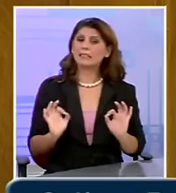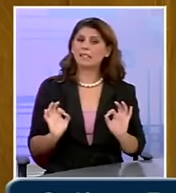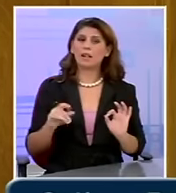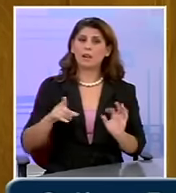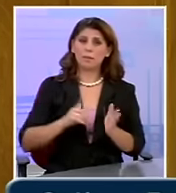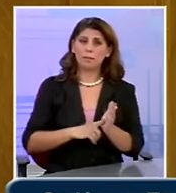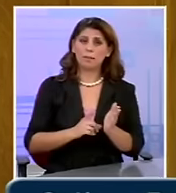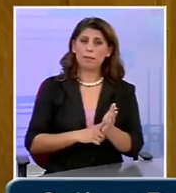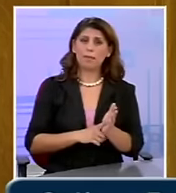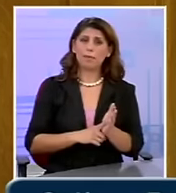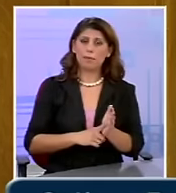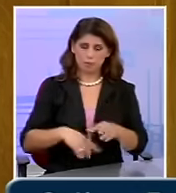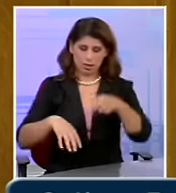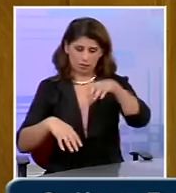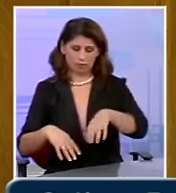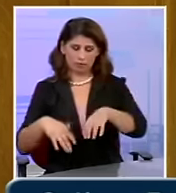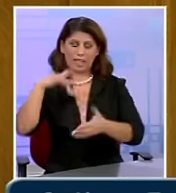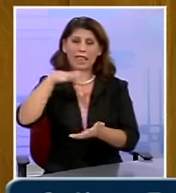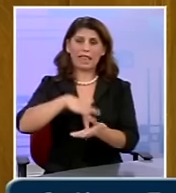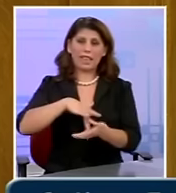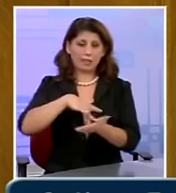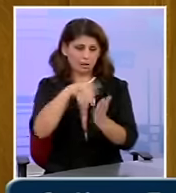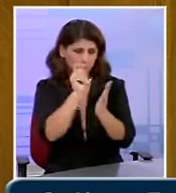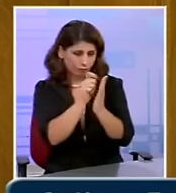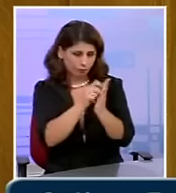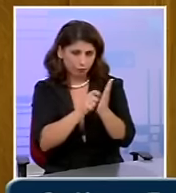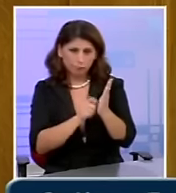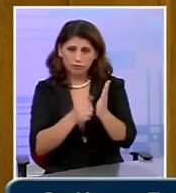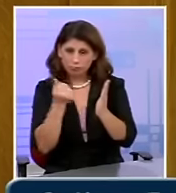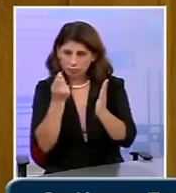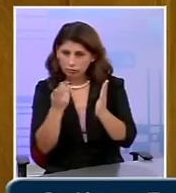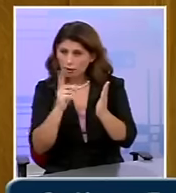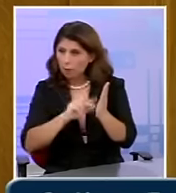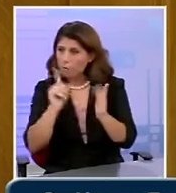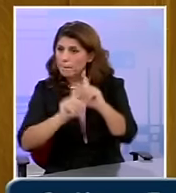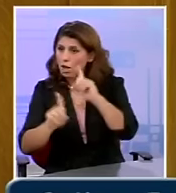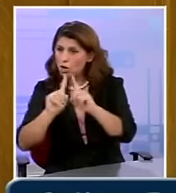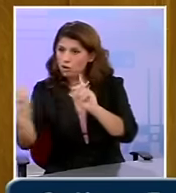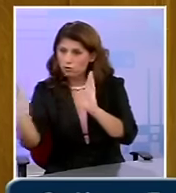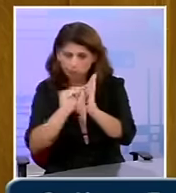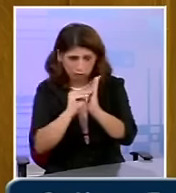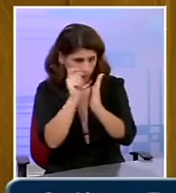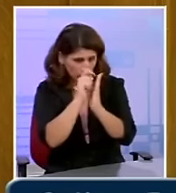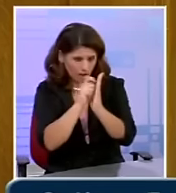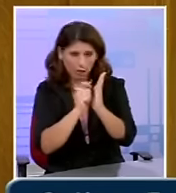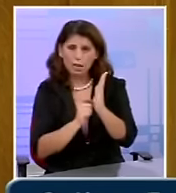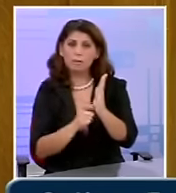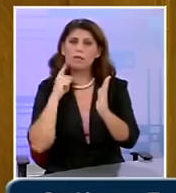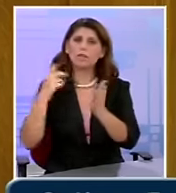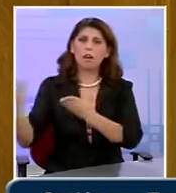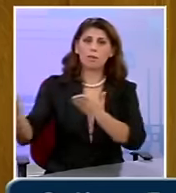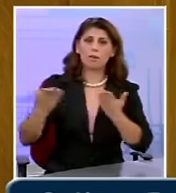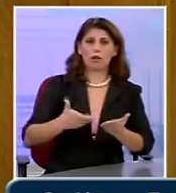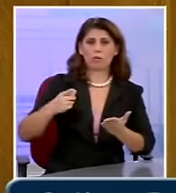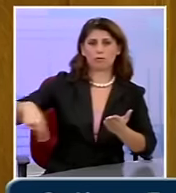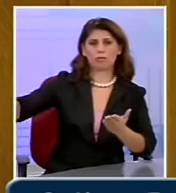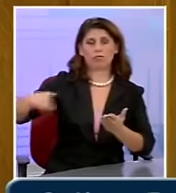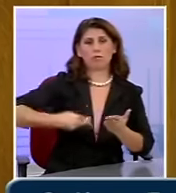περίφημα hot spots, τα κέντρα καταμέτρησης και ταυτοποίησης, έτσι ώστε να υποδεχόμαστε τους ανθρώπους